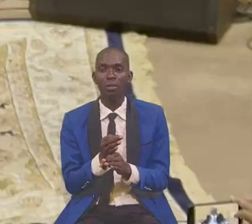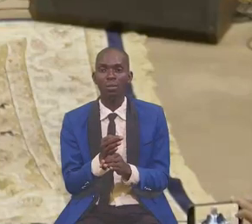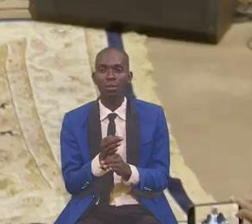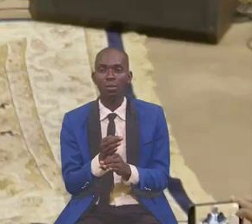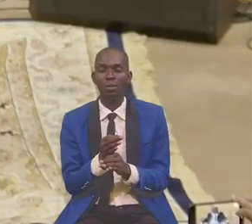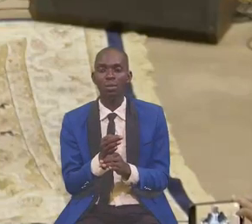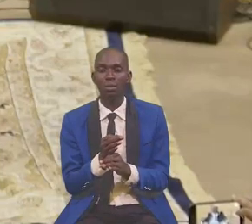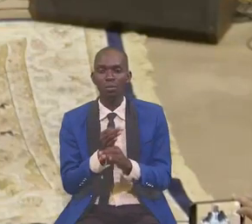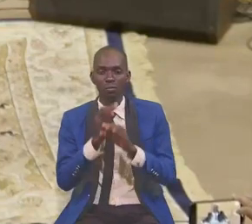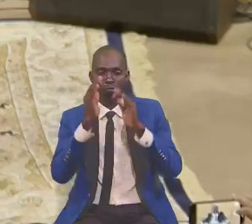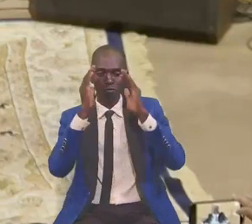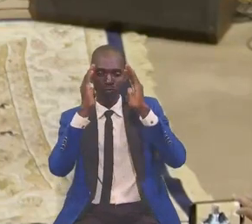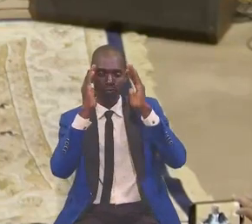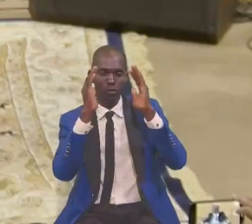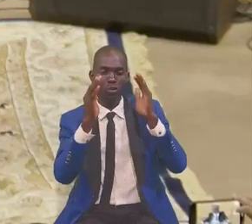Focalisé